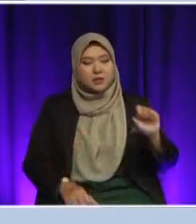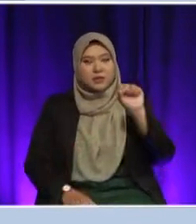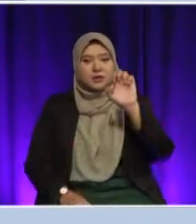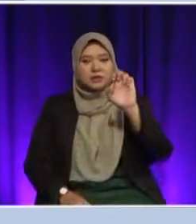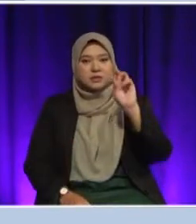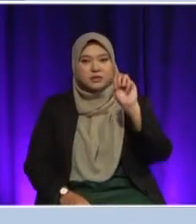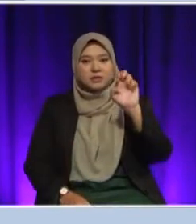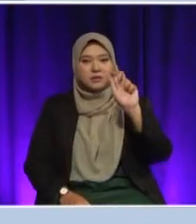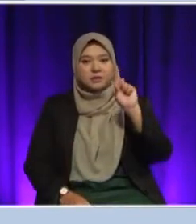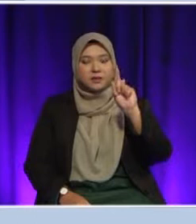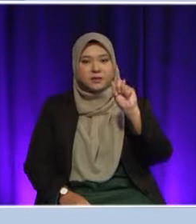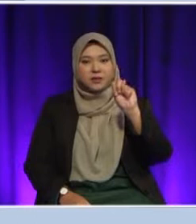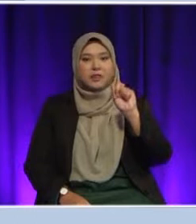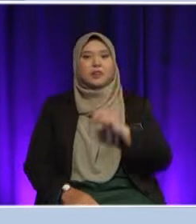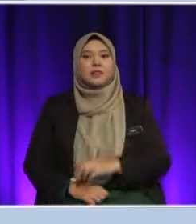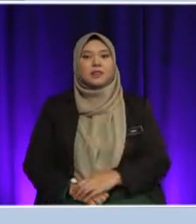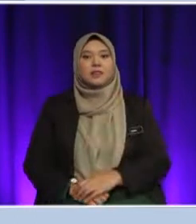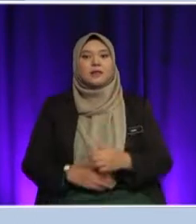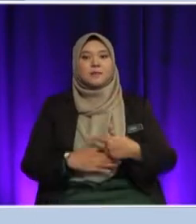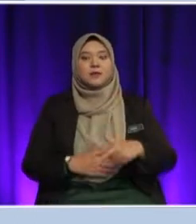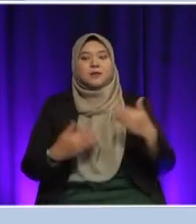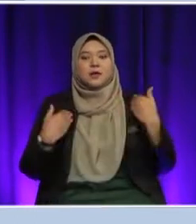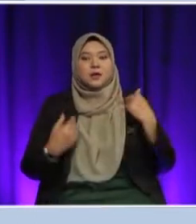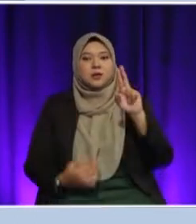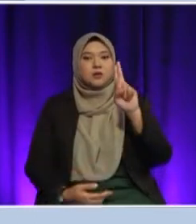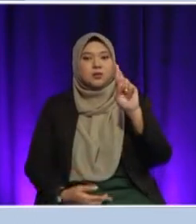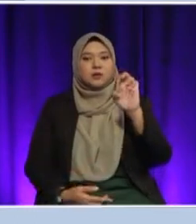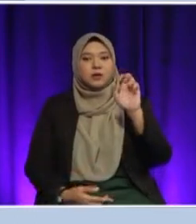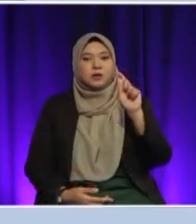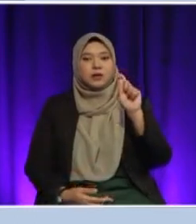uretra dan yang ketujuh ialah zakat